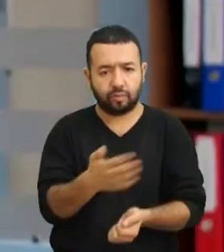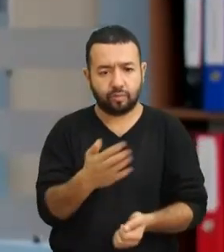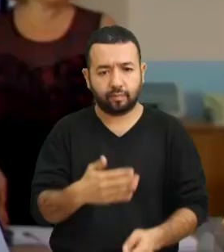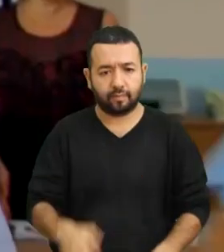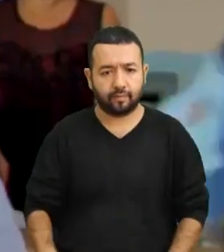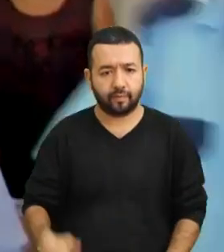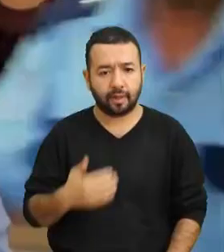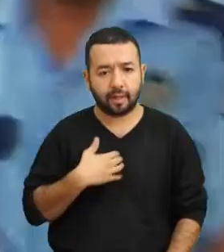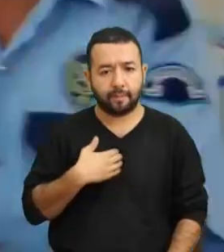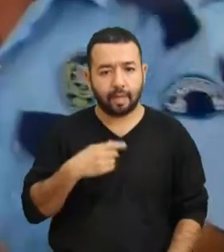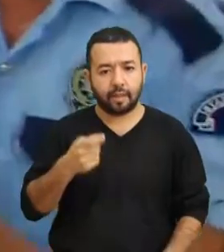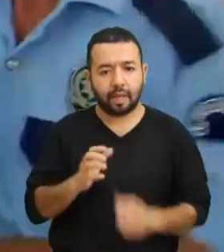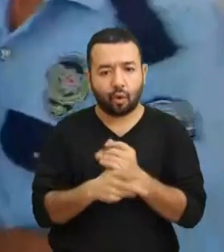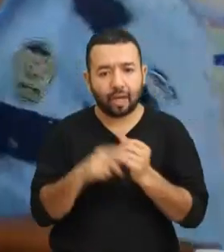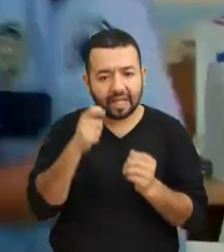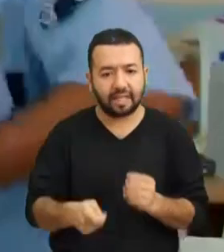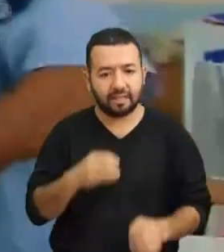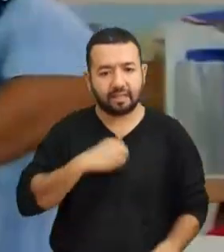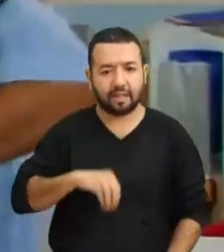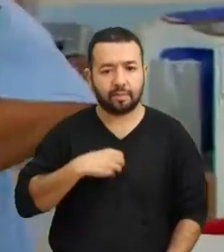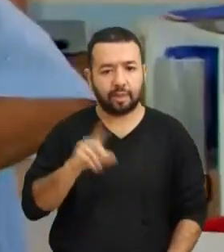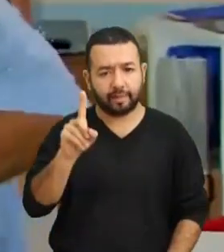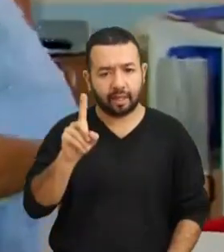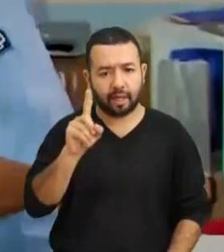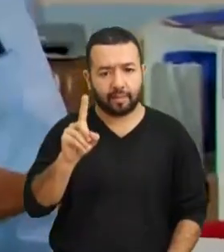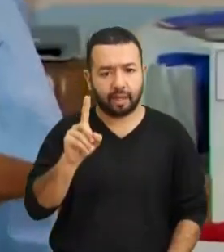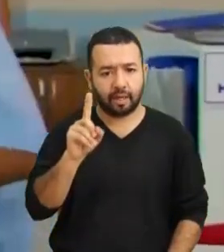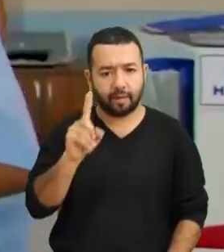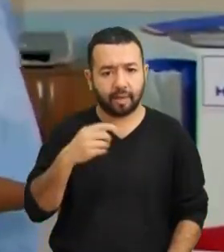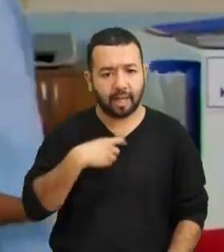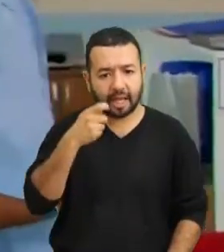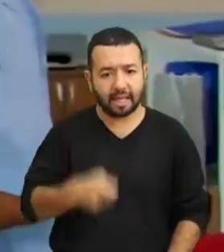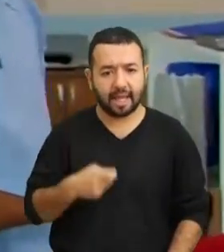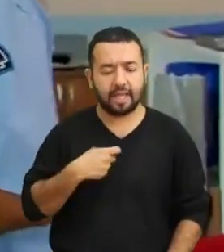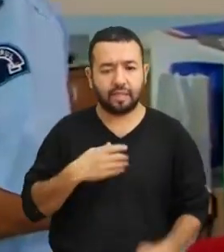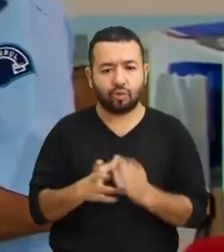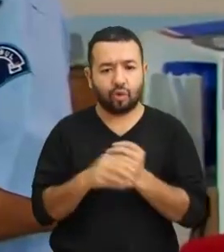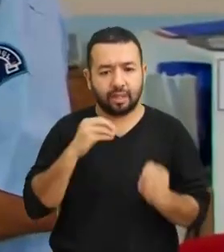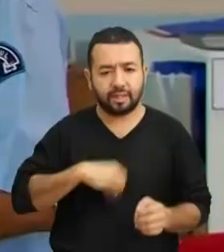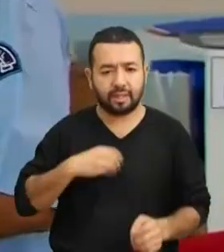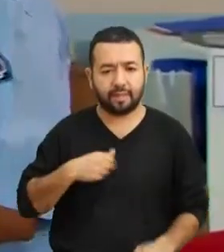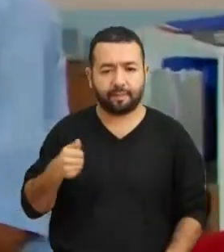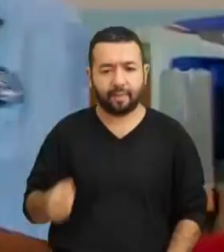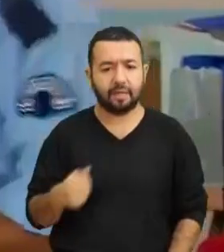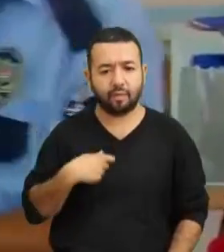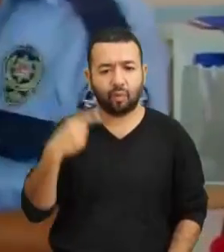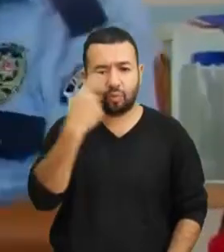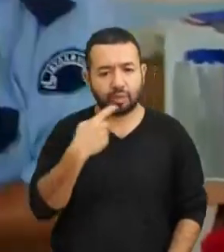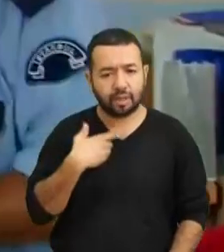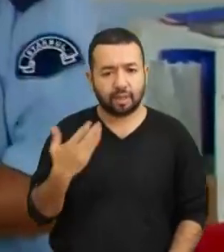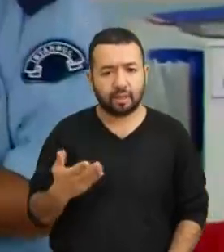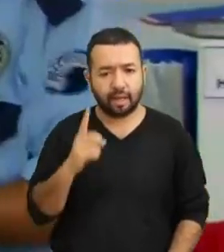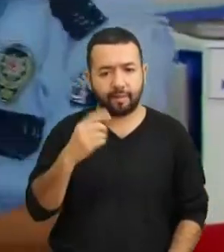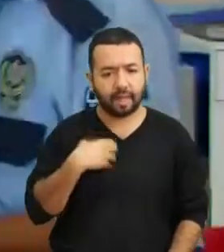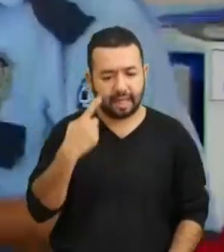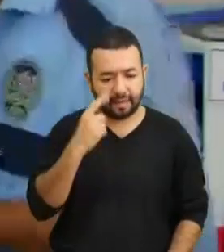basmadım. Ben gerçekten bir soygun var sandım. Ellerini kelepçeliyorlar. Bir dakika ben gerçek soygun var zannettim o yüzden alarma bastım. Bir dakika ben de